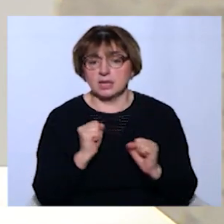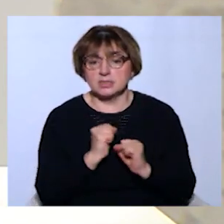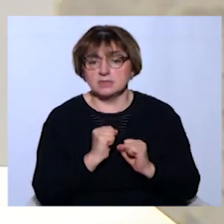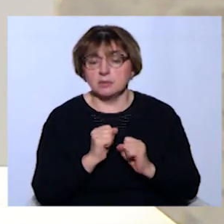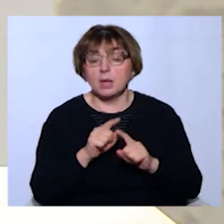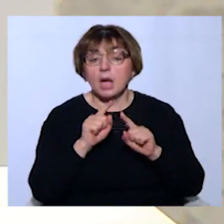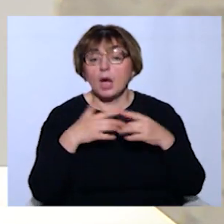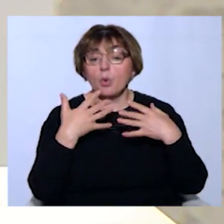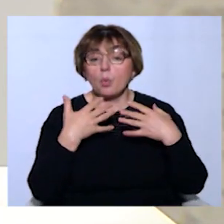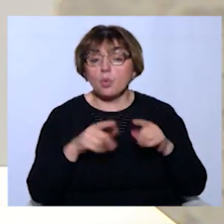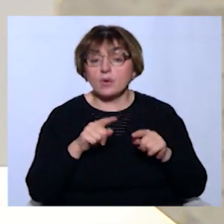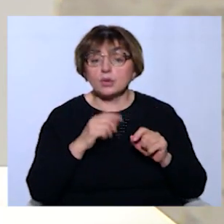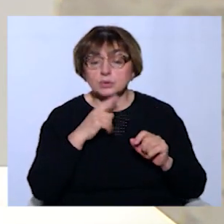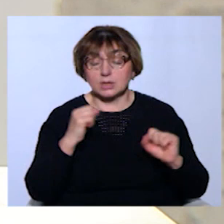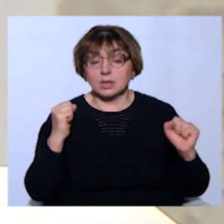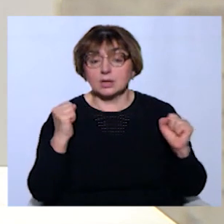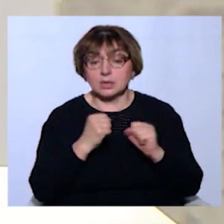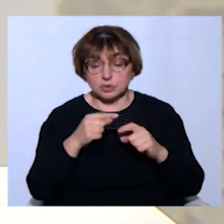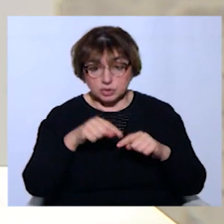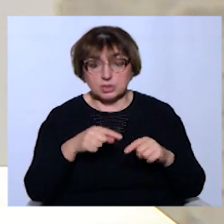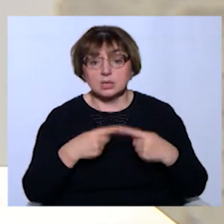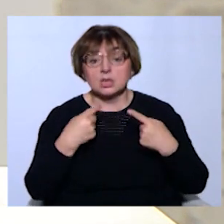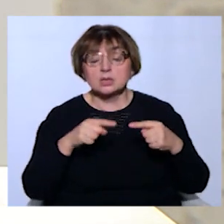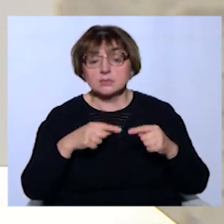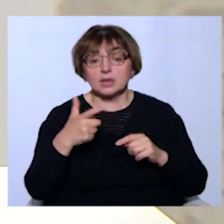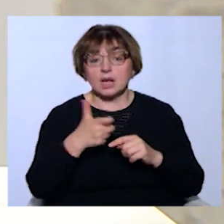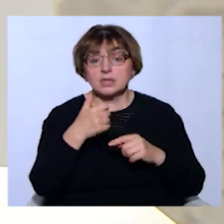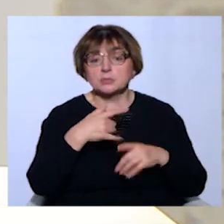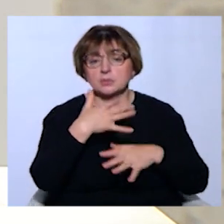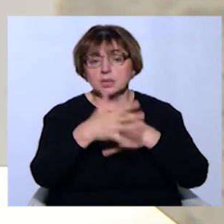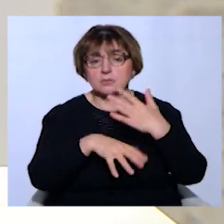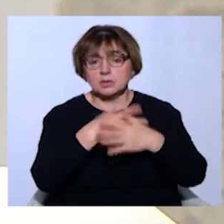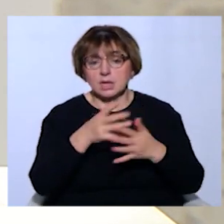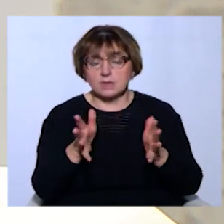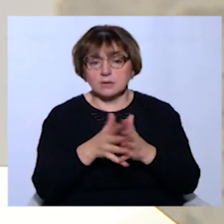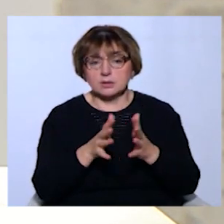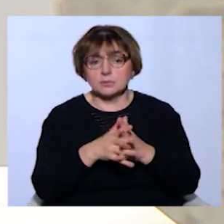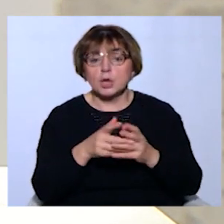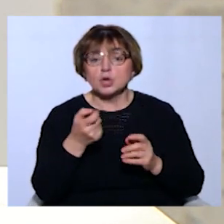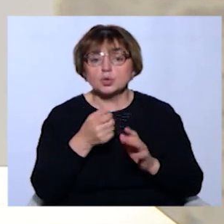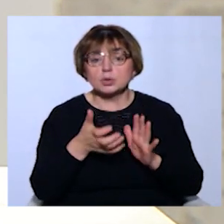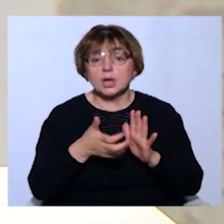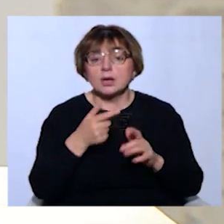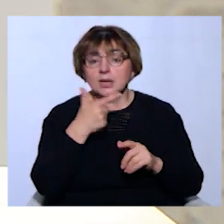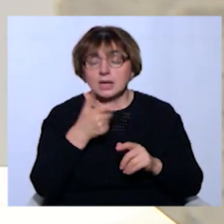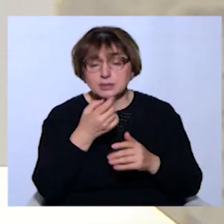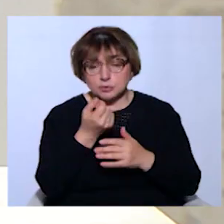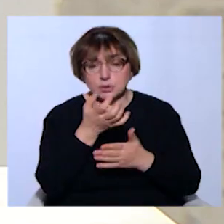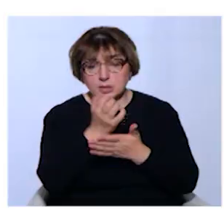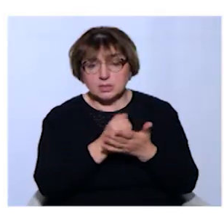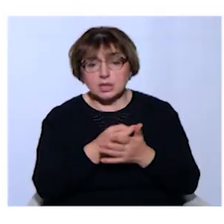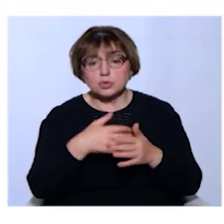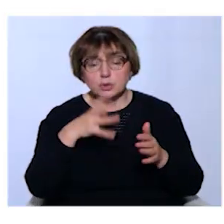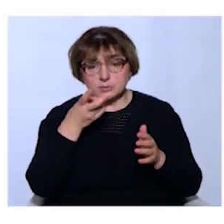რომ მაგმაში არის სხვადასხვა აირები, გაზების ნარევია და ის ცოტა გაზებს მაინც ინარჩუნებს თავის თავში